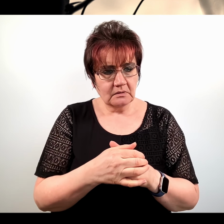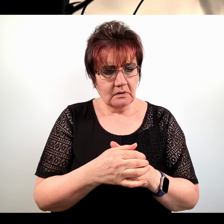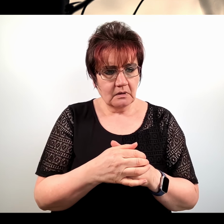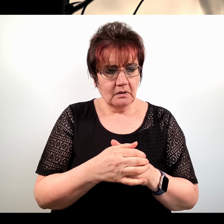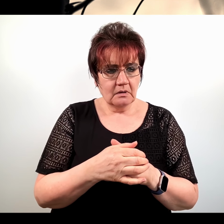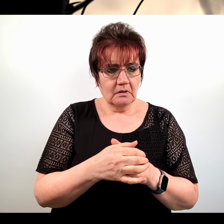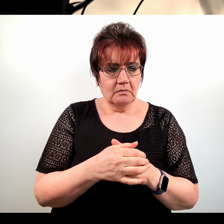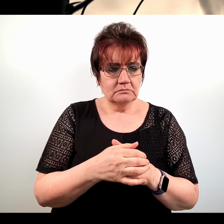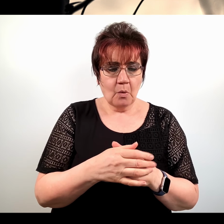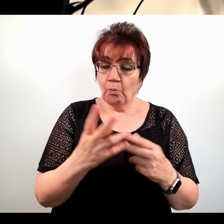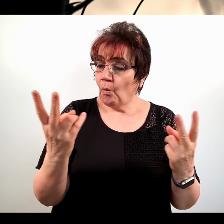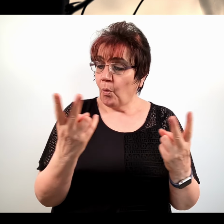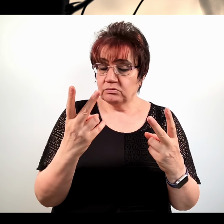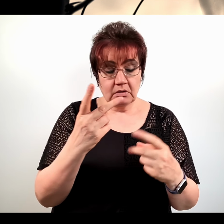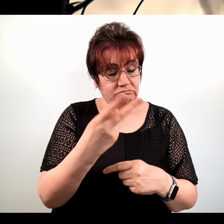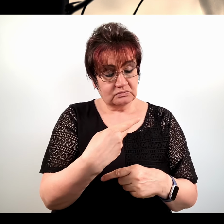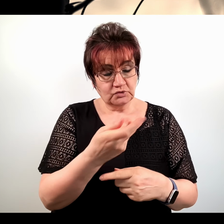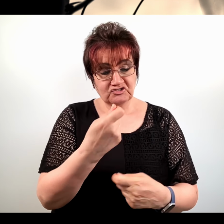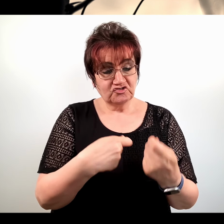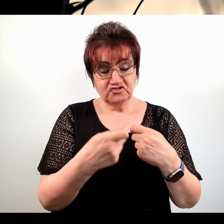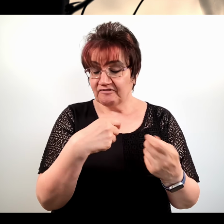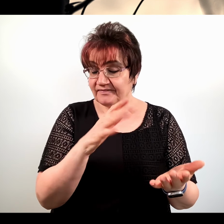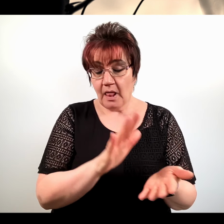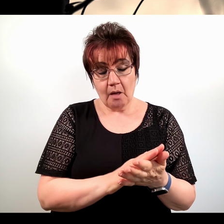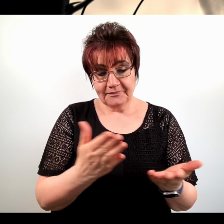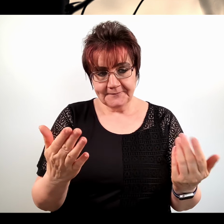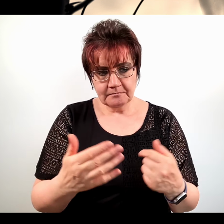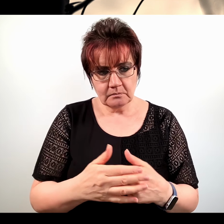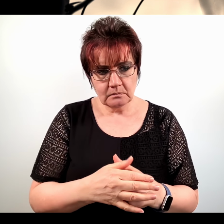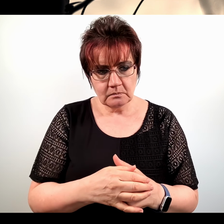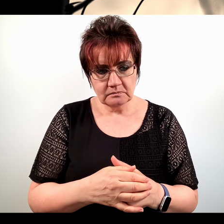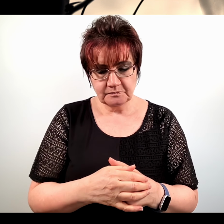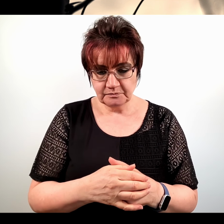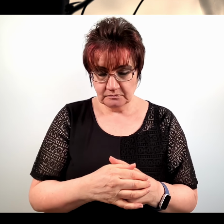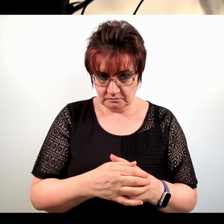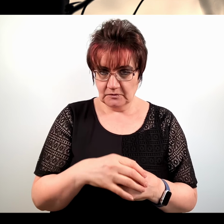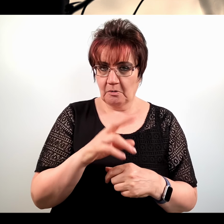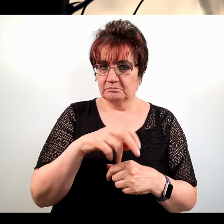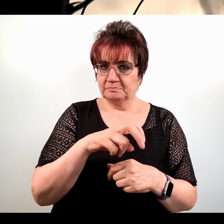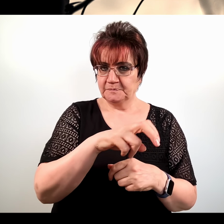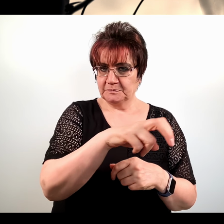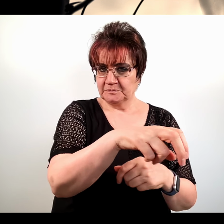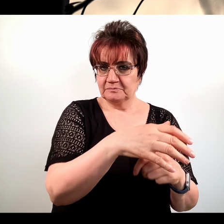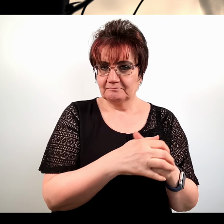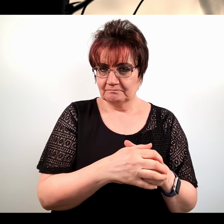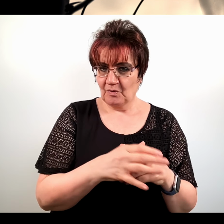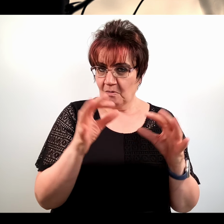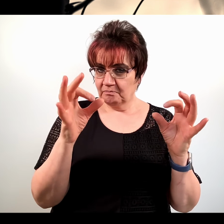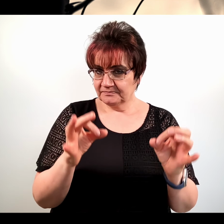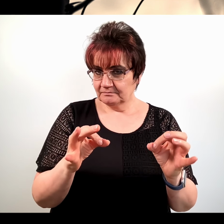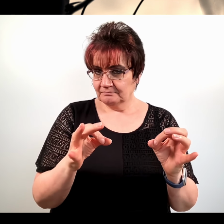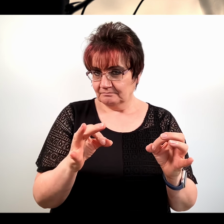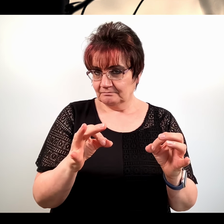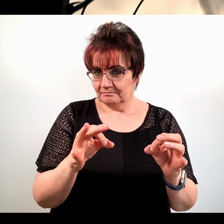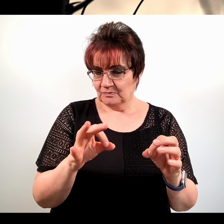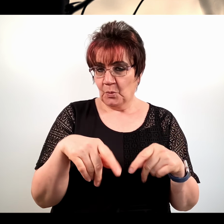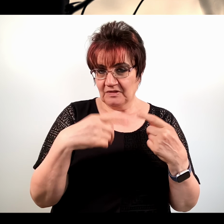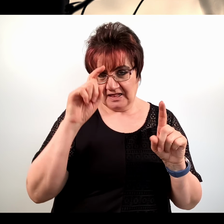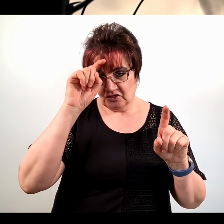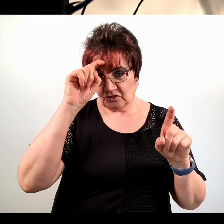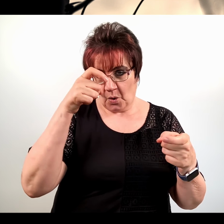sonst wird es nichts aus unserem Geschäft!« Nach einer Weile kam der Teufel wieder.